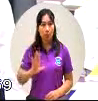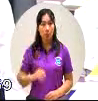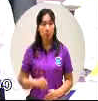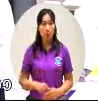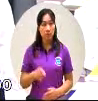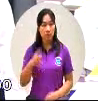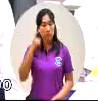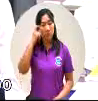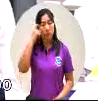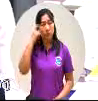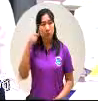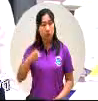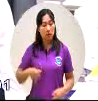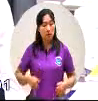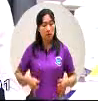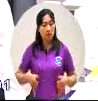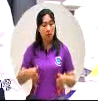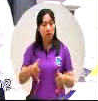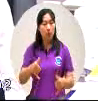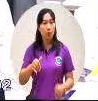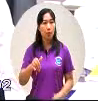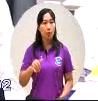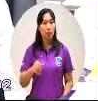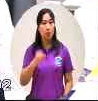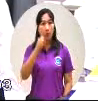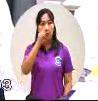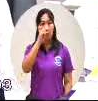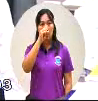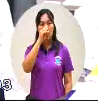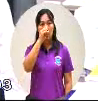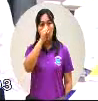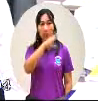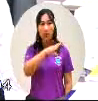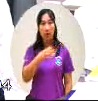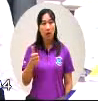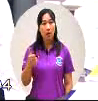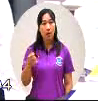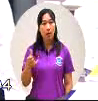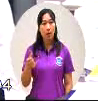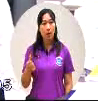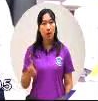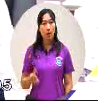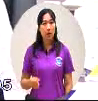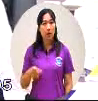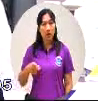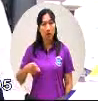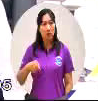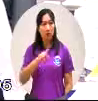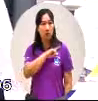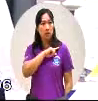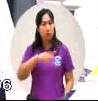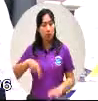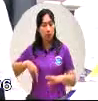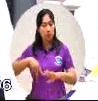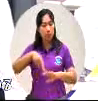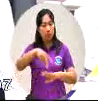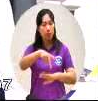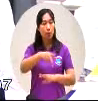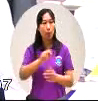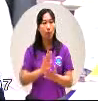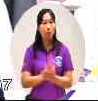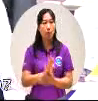为这一条路好不好？你走了之后走过之后， 我去过